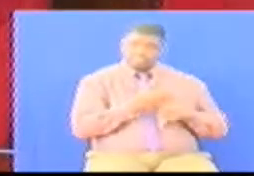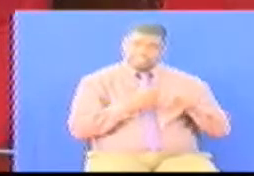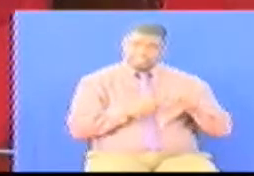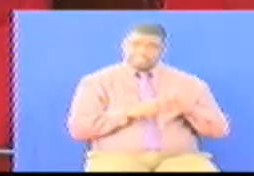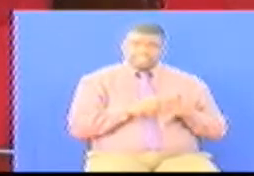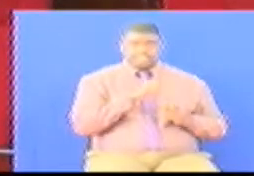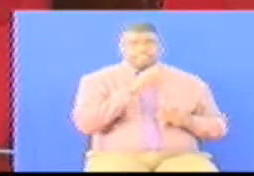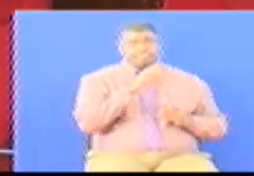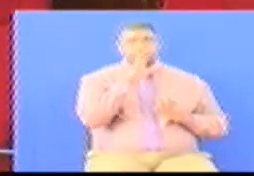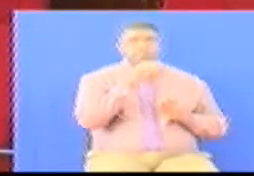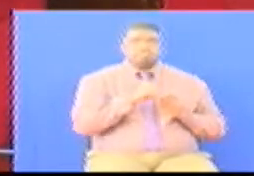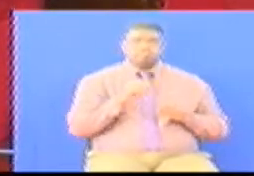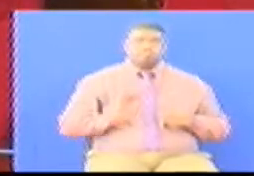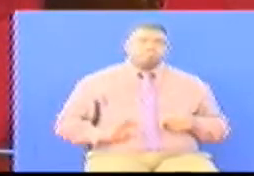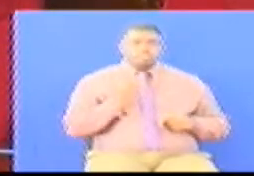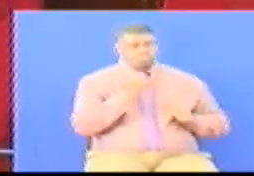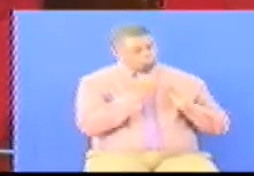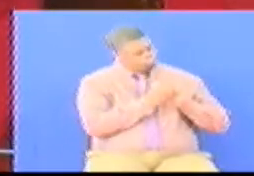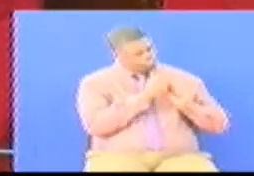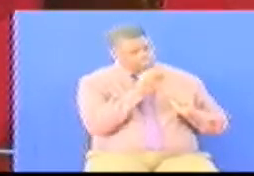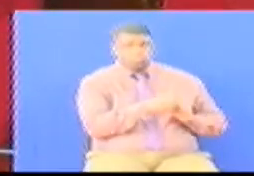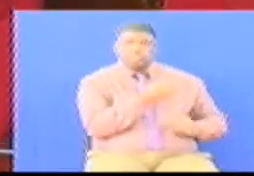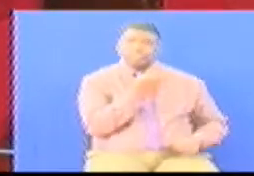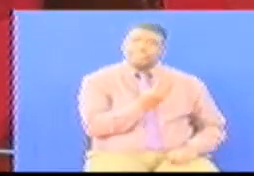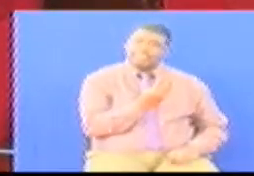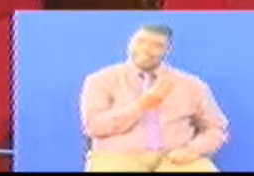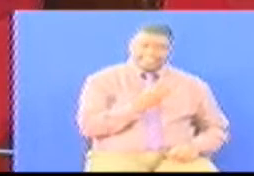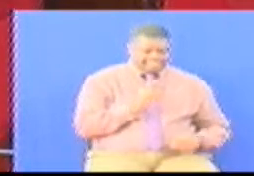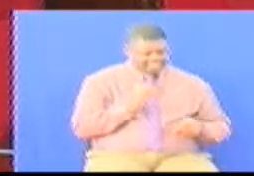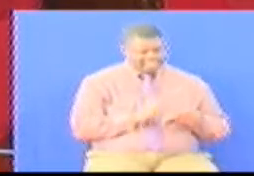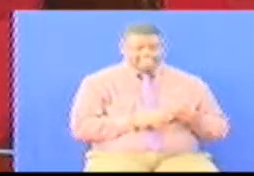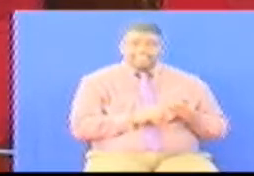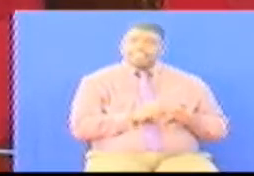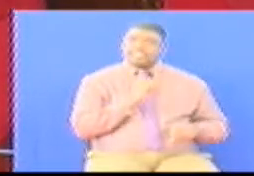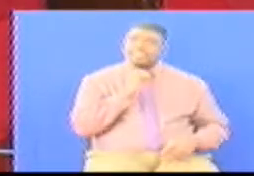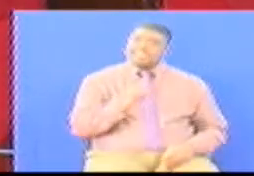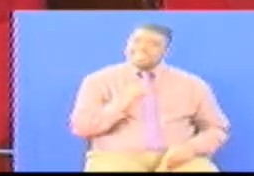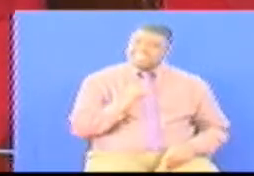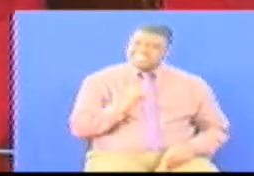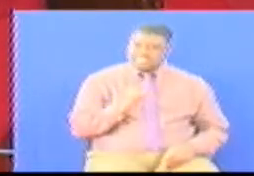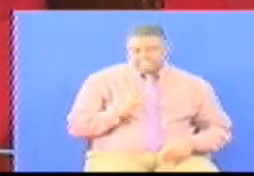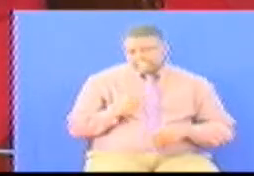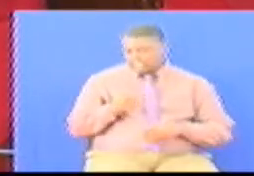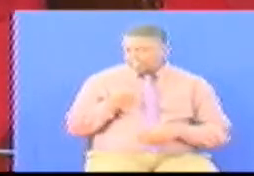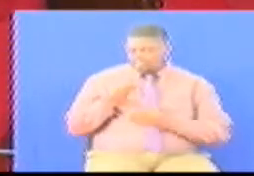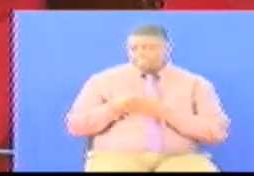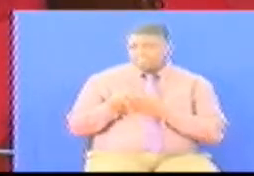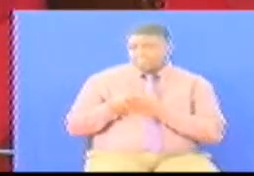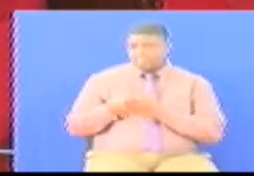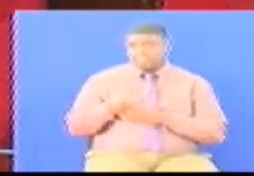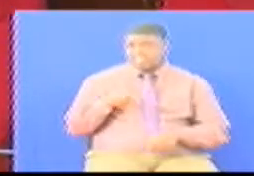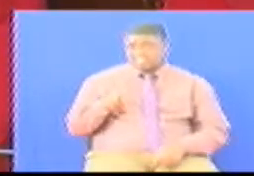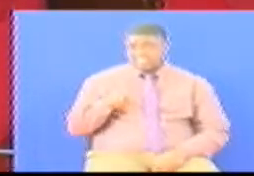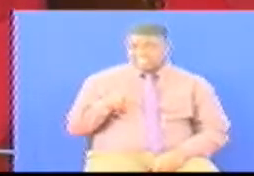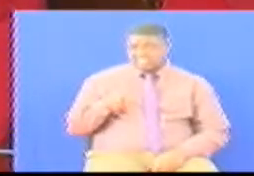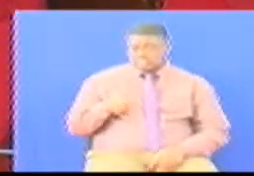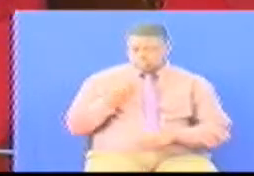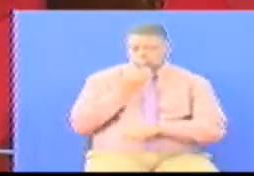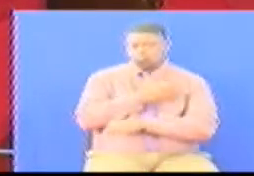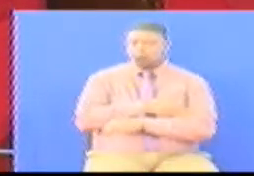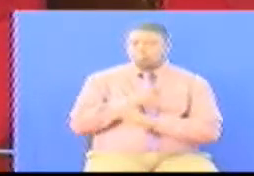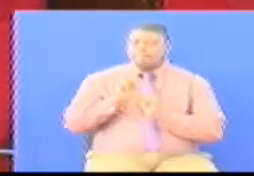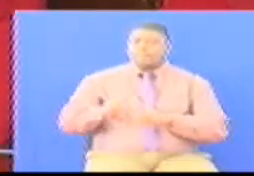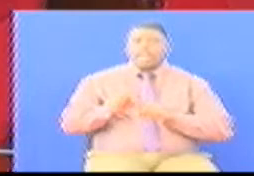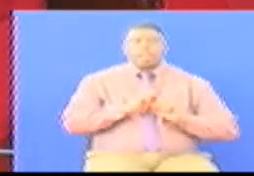shilingi bilioni 10.4. Na D, ubadhilifu wa fedha za malipo ya watu wa huduma mbalimbali kwa